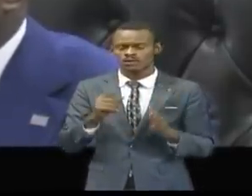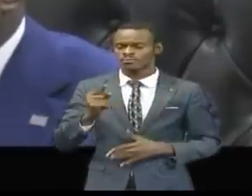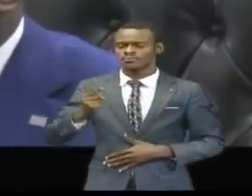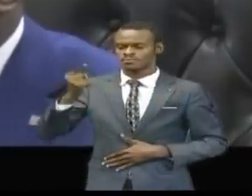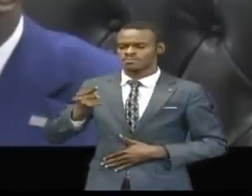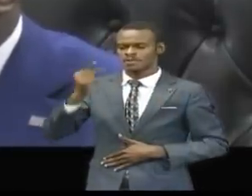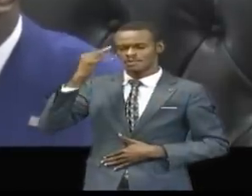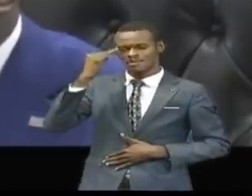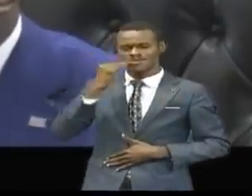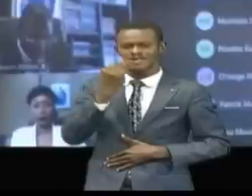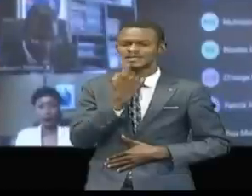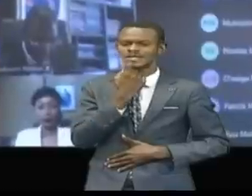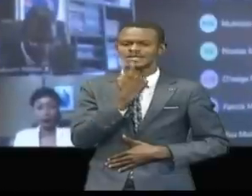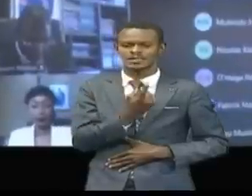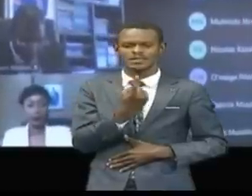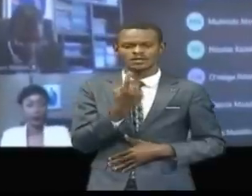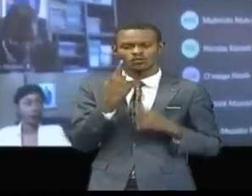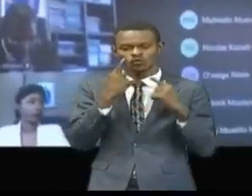d'action